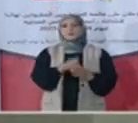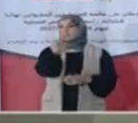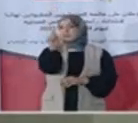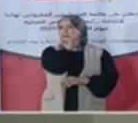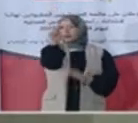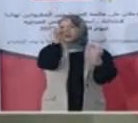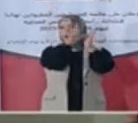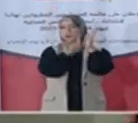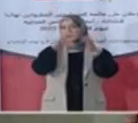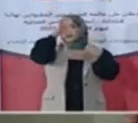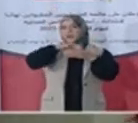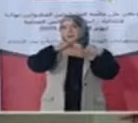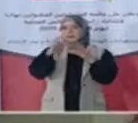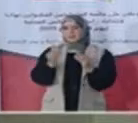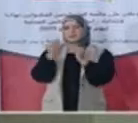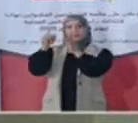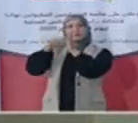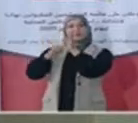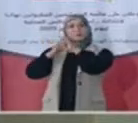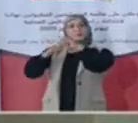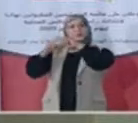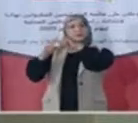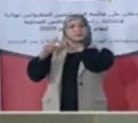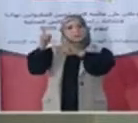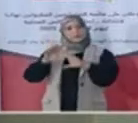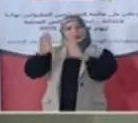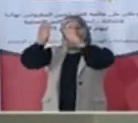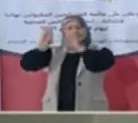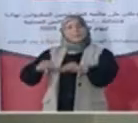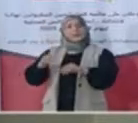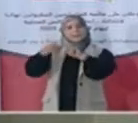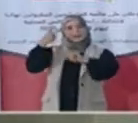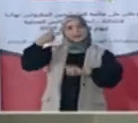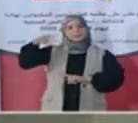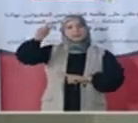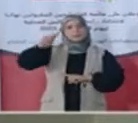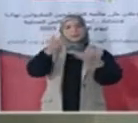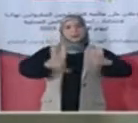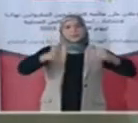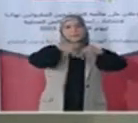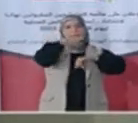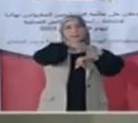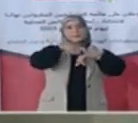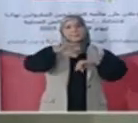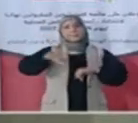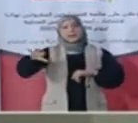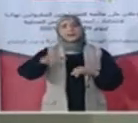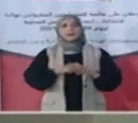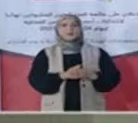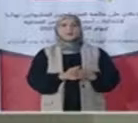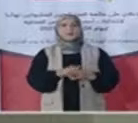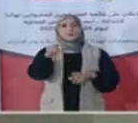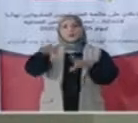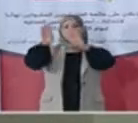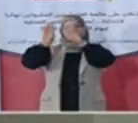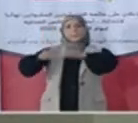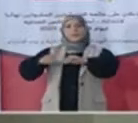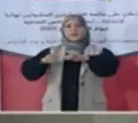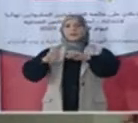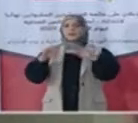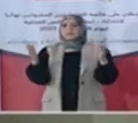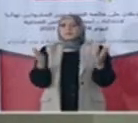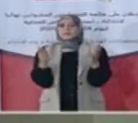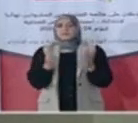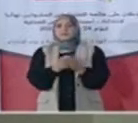القانون الانتخابي ميزهم إيجابياً بمقعد مخصص لهم في كل مجلس محلي، وهو مقعد